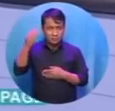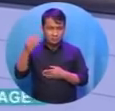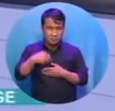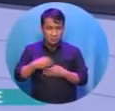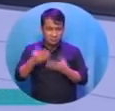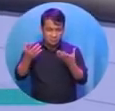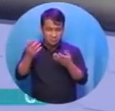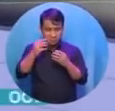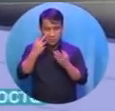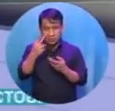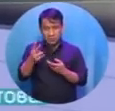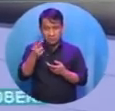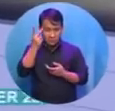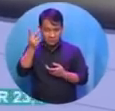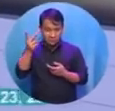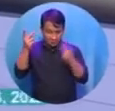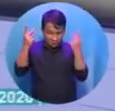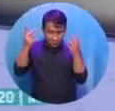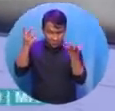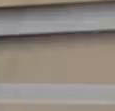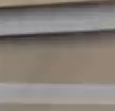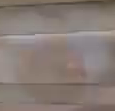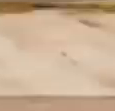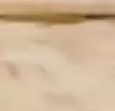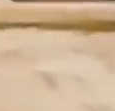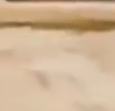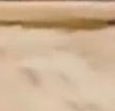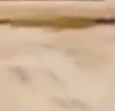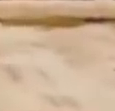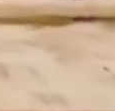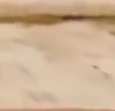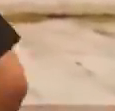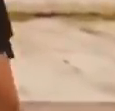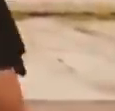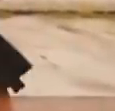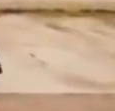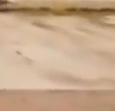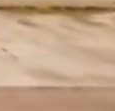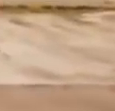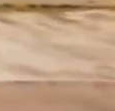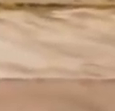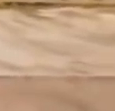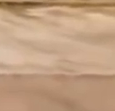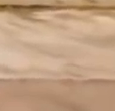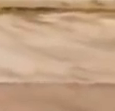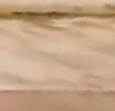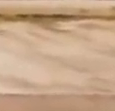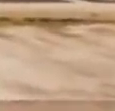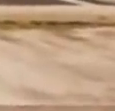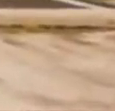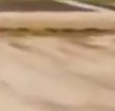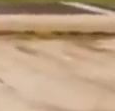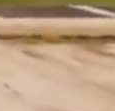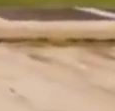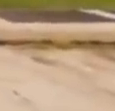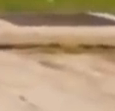dibdib. Ito na, panorin. Ano man ang sumpong nadala, basta alam niyang